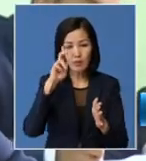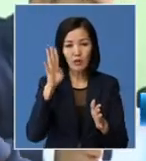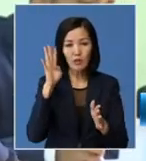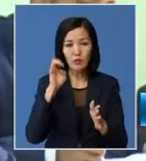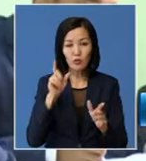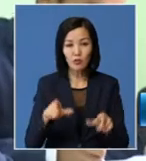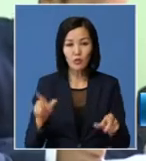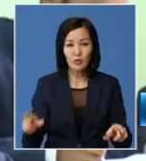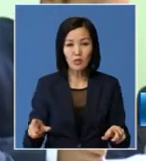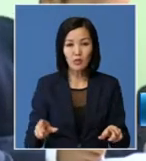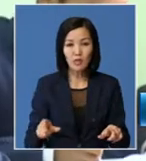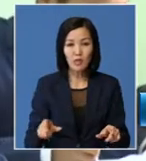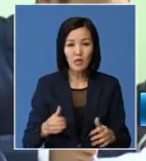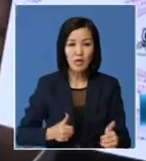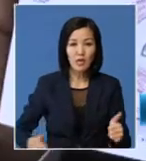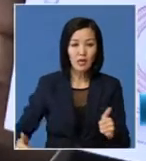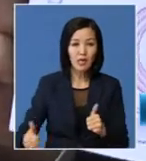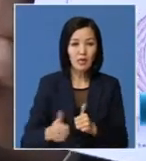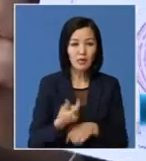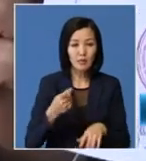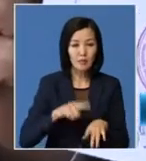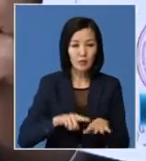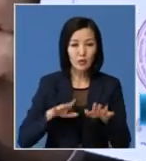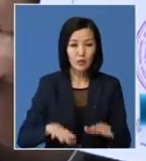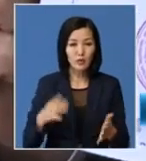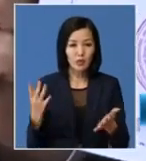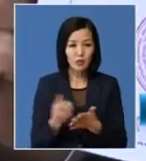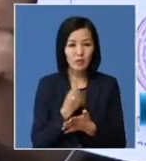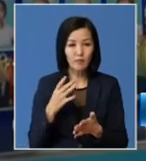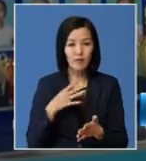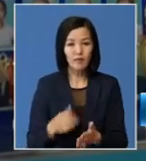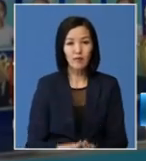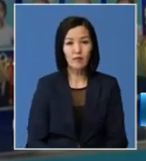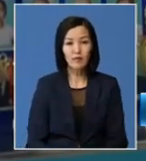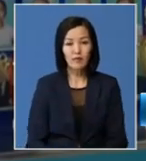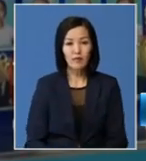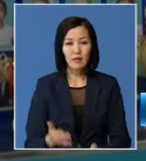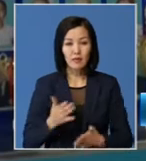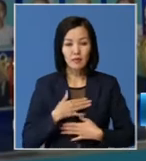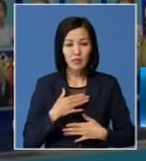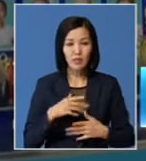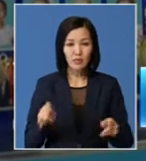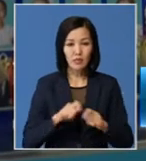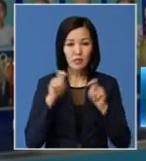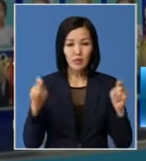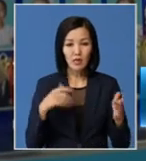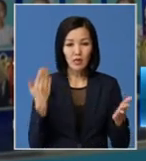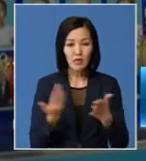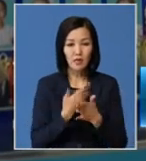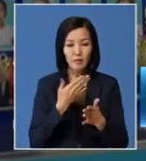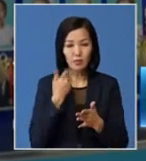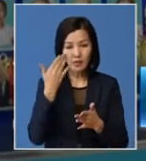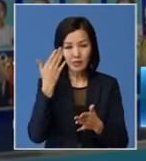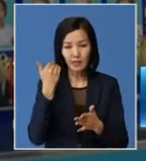аса баланың арасынан қар үзіп, жүлделі бірінші орында қанжығалап қайтыпты. Менің ашқан жаңалығым осы жылы жазда